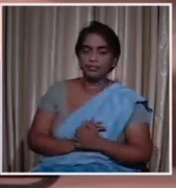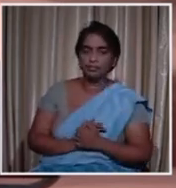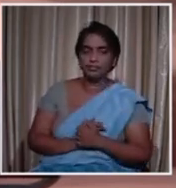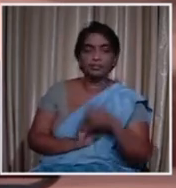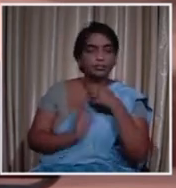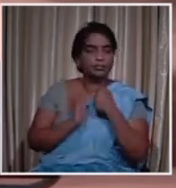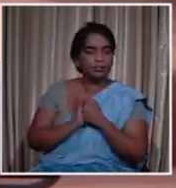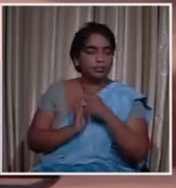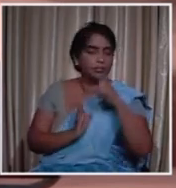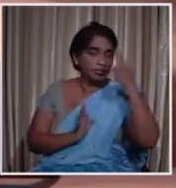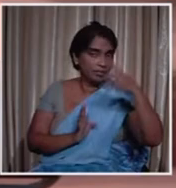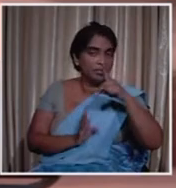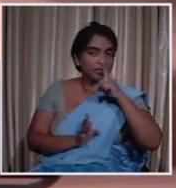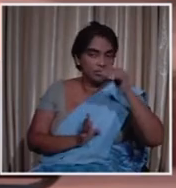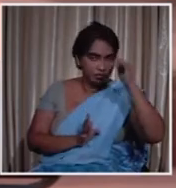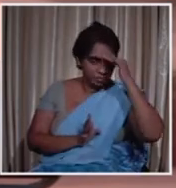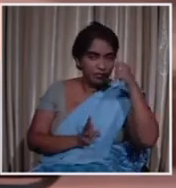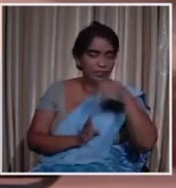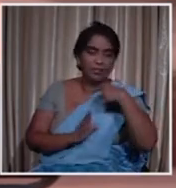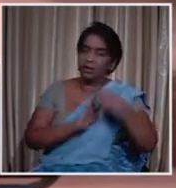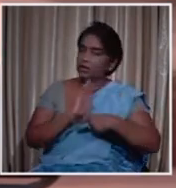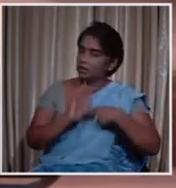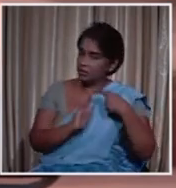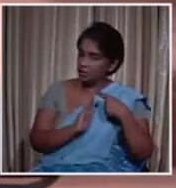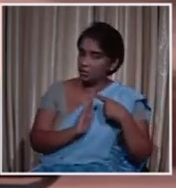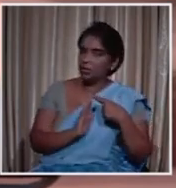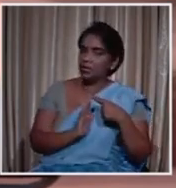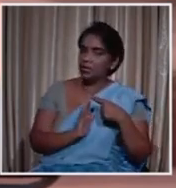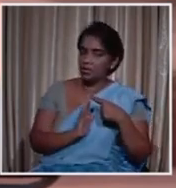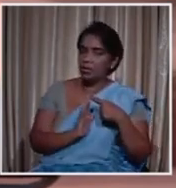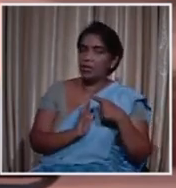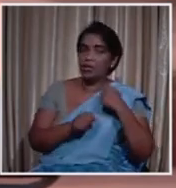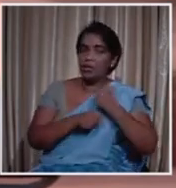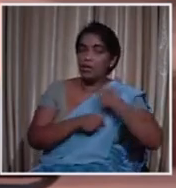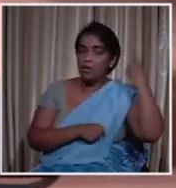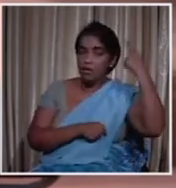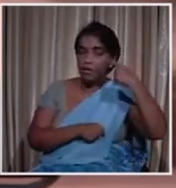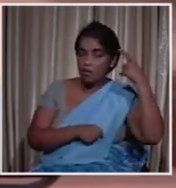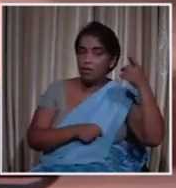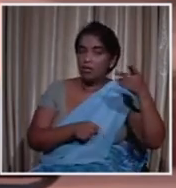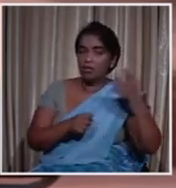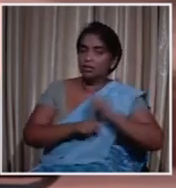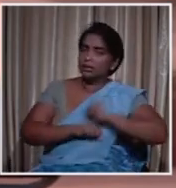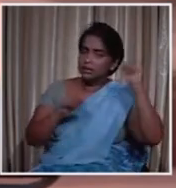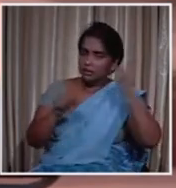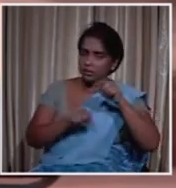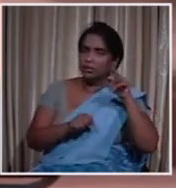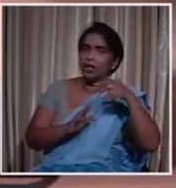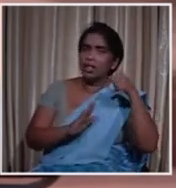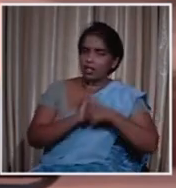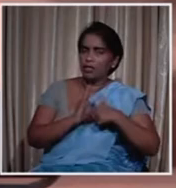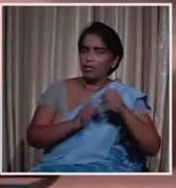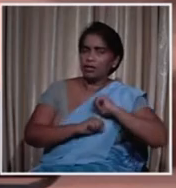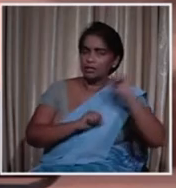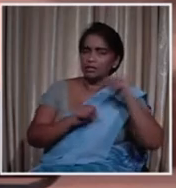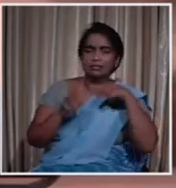அவர்களே, இந்த நாட்டிலே கோல்பேஸிலும் ஒரு போராட்டம் நடைபெறுகிறது. இங்கேயும் தென்பகுதியிலே இருக்கின்ற பல